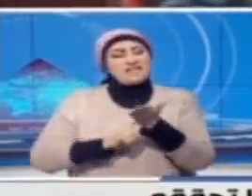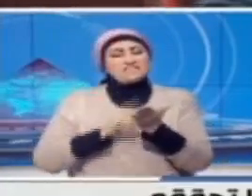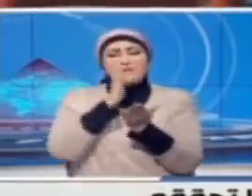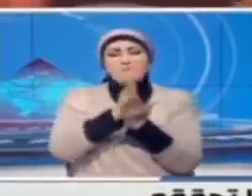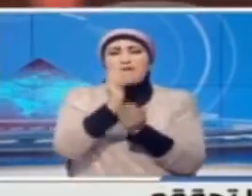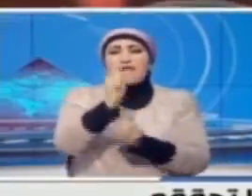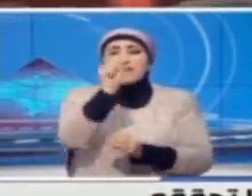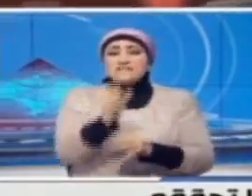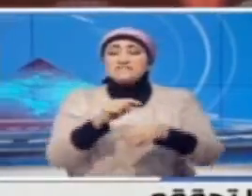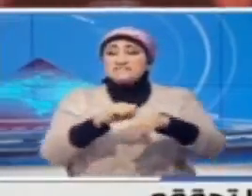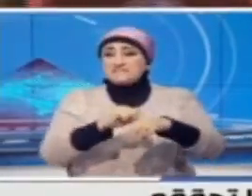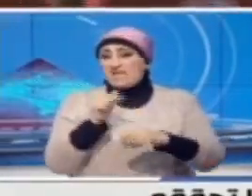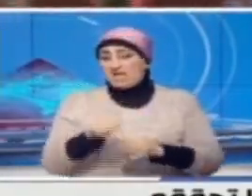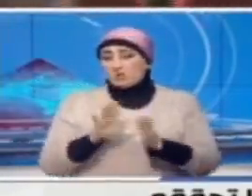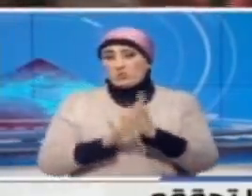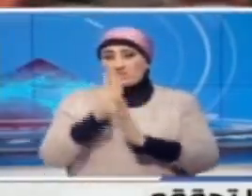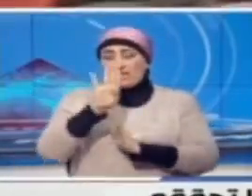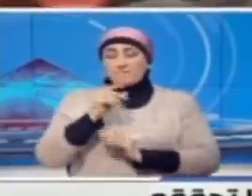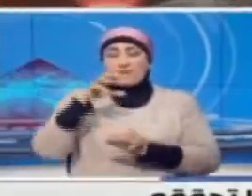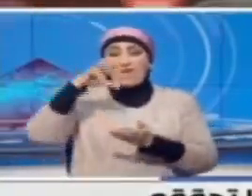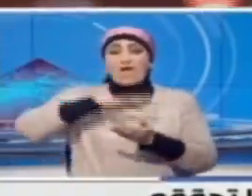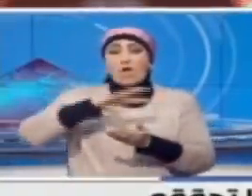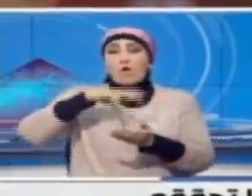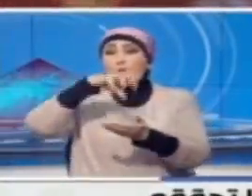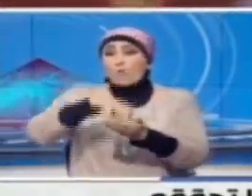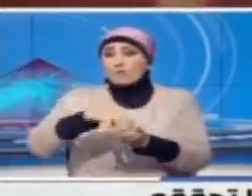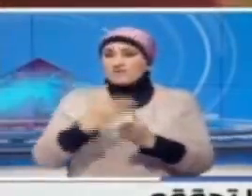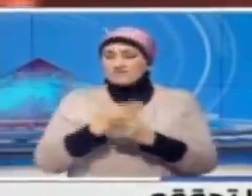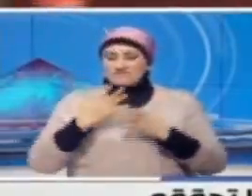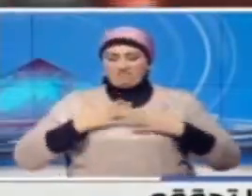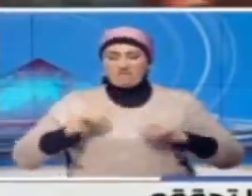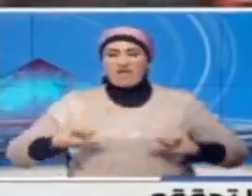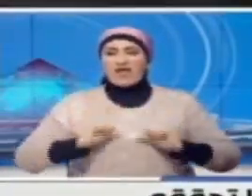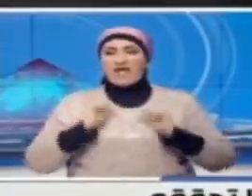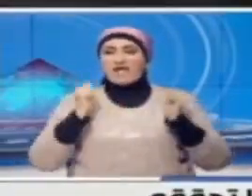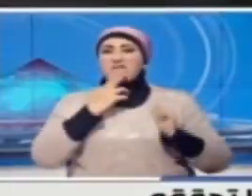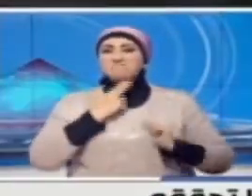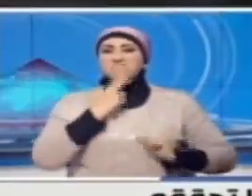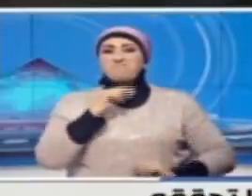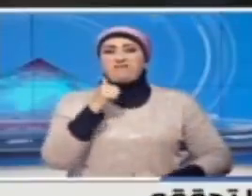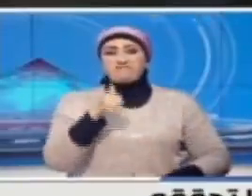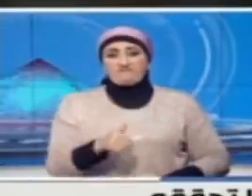وتنمية للأوطان من أجل حياة كريمة، هذا